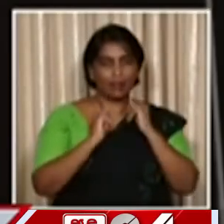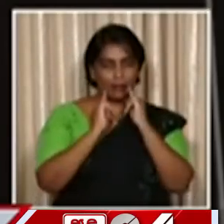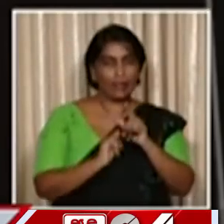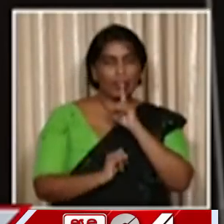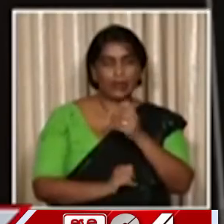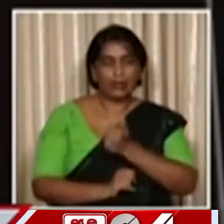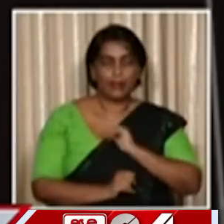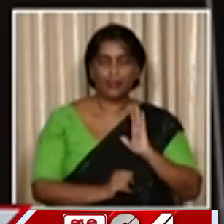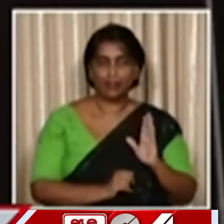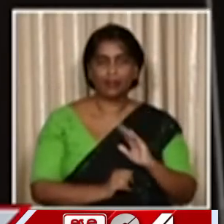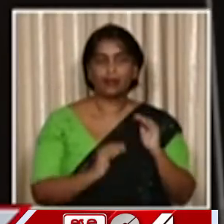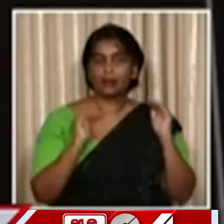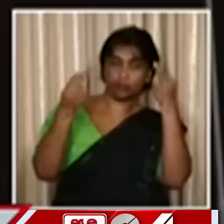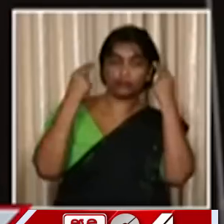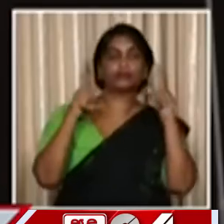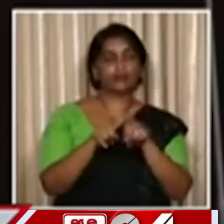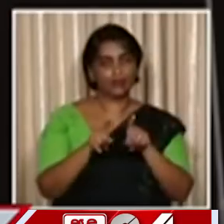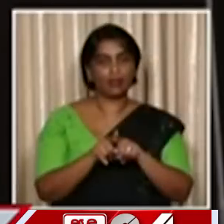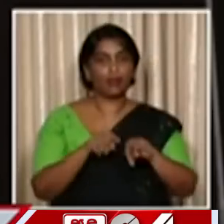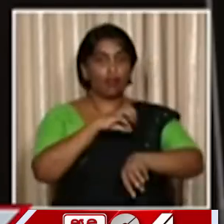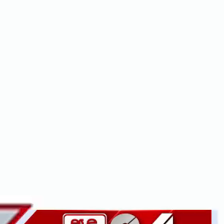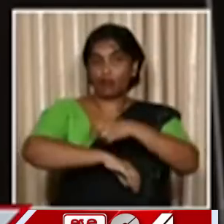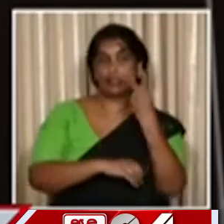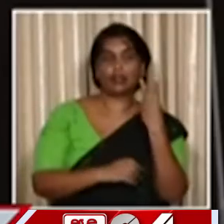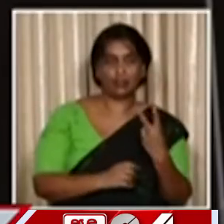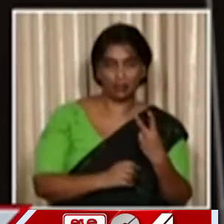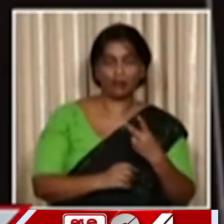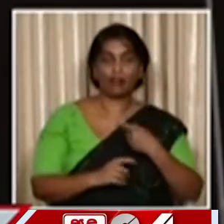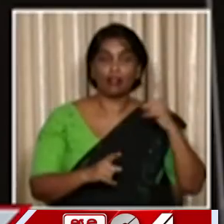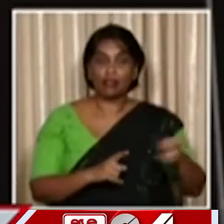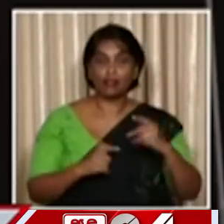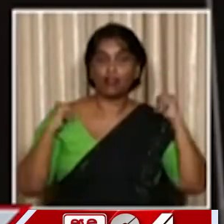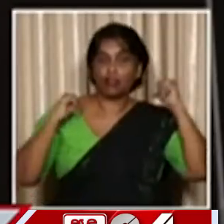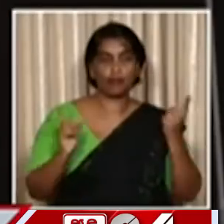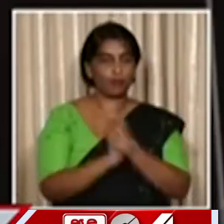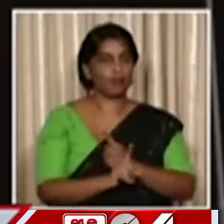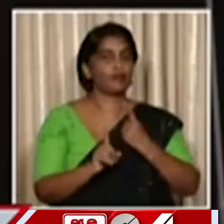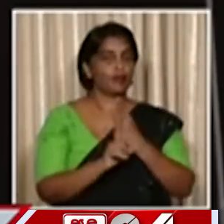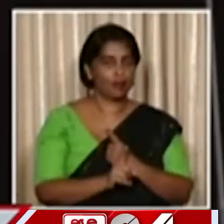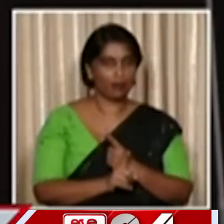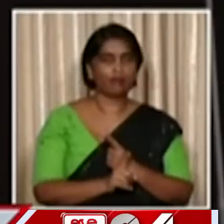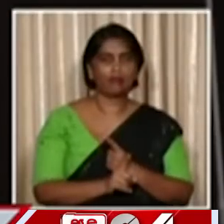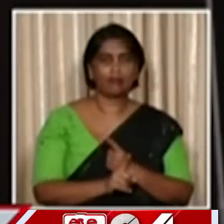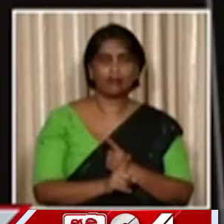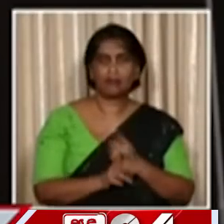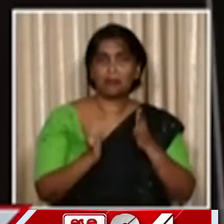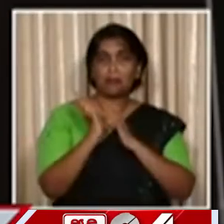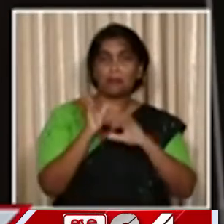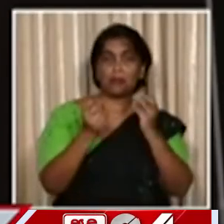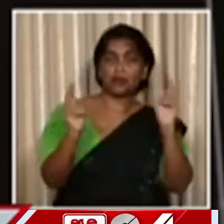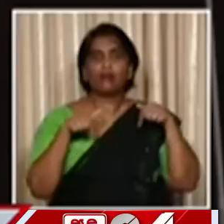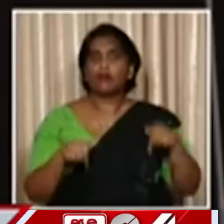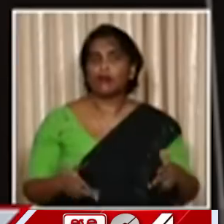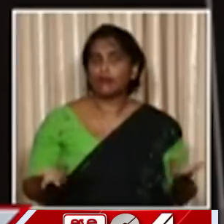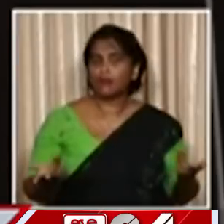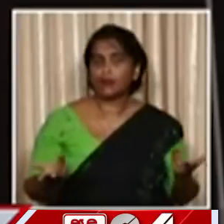කරන්න කැමති නෑ සුසුසු නැති පුද්ගලෙක් ඔරලෝසු දෙකක් බැඳගෙන දවසෙන් දවස කෝට් මාරු කර කර මේ මහා මීඩියා සංදර්ශන කාලෙක්